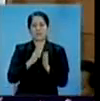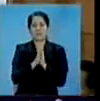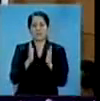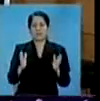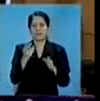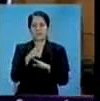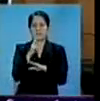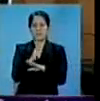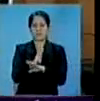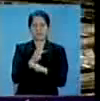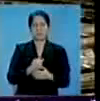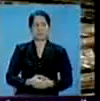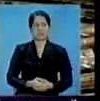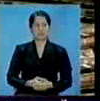าน